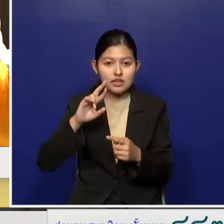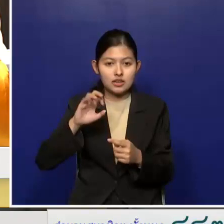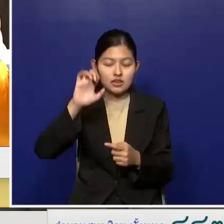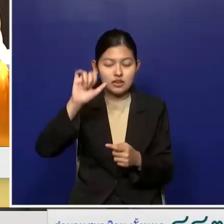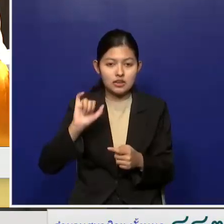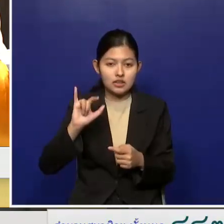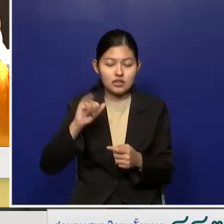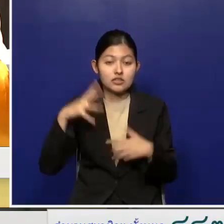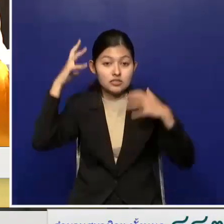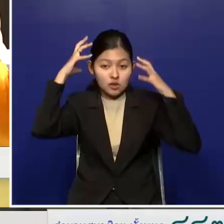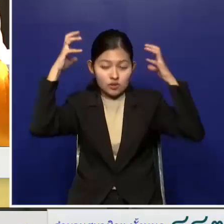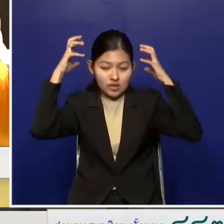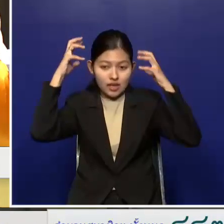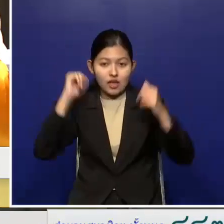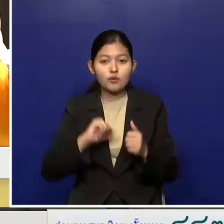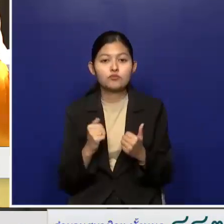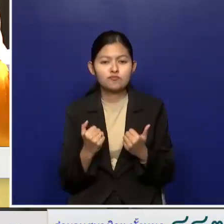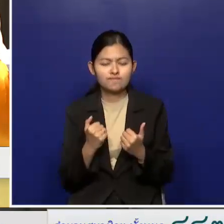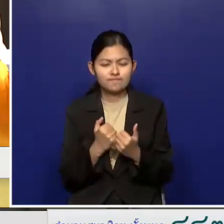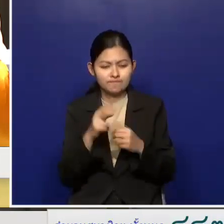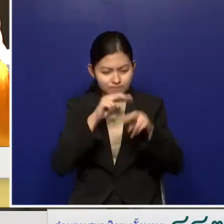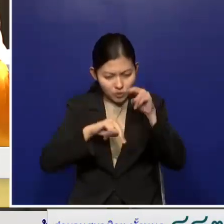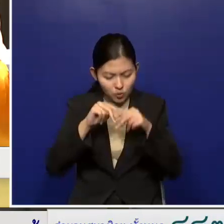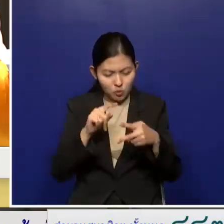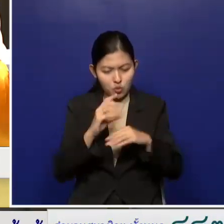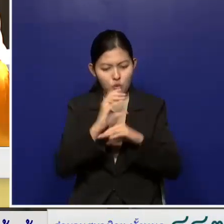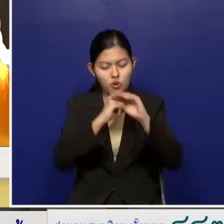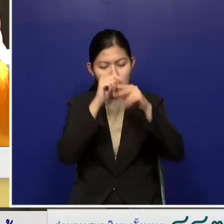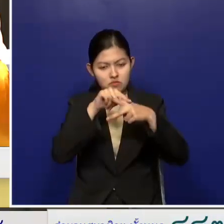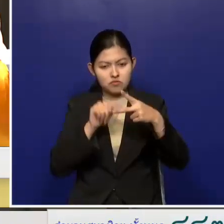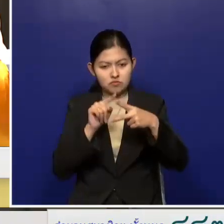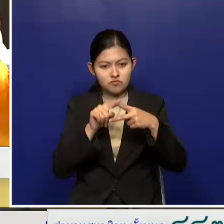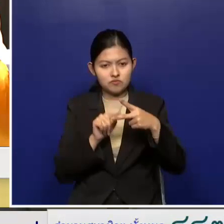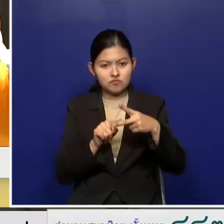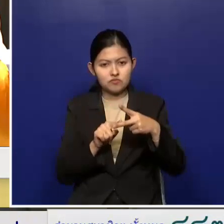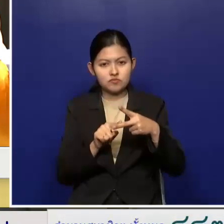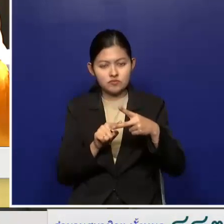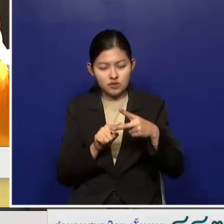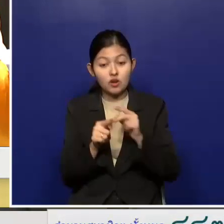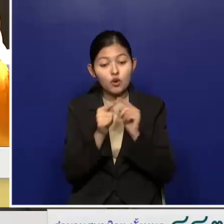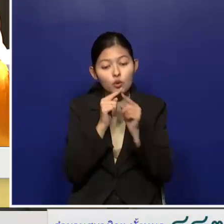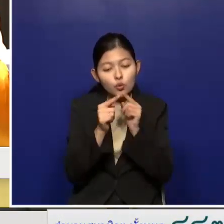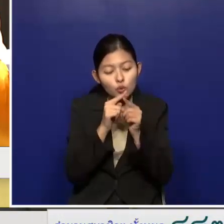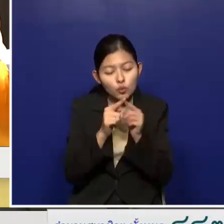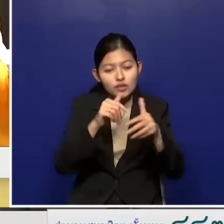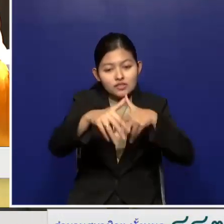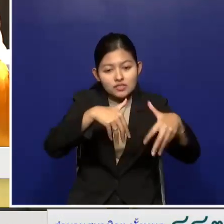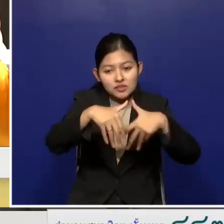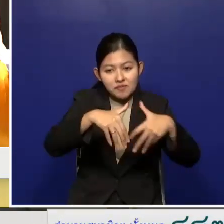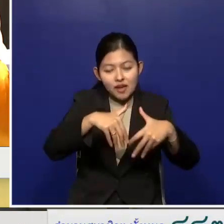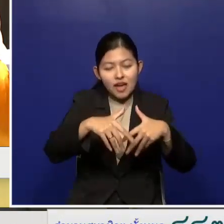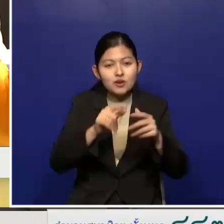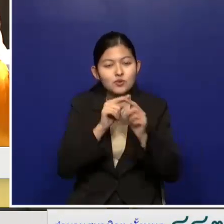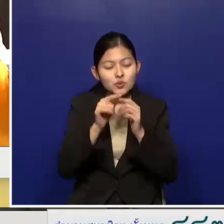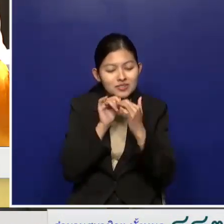จังหวัดสระแก้วนะคะท่านประธานคะทั้งสองโครงการนี้ค่ะดิฉันได้ลงไปคุยกับชาวบ้านแล้วชาวบ้านก็บอกว่าเ